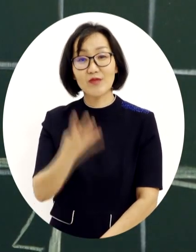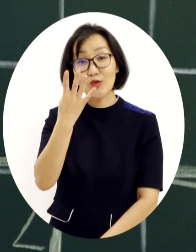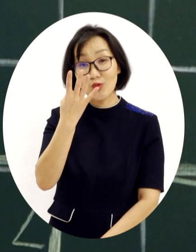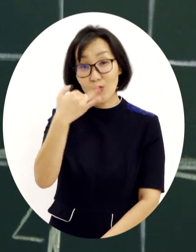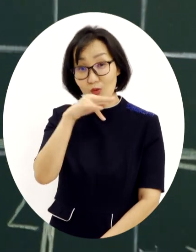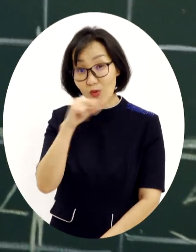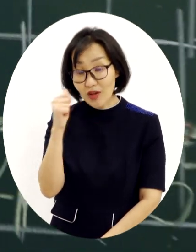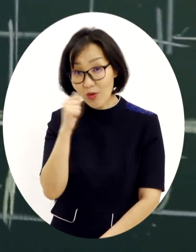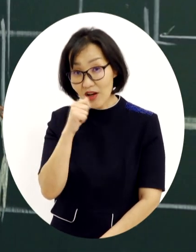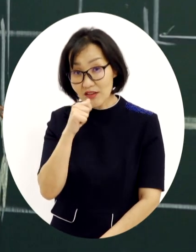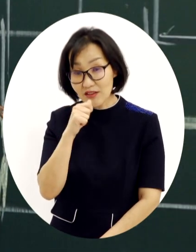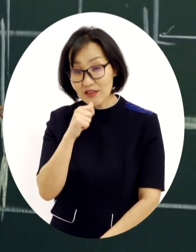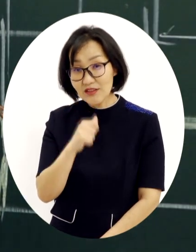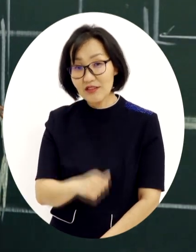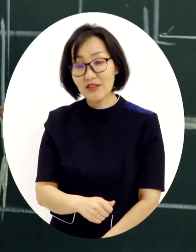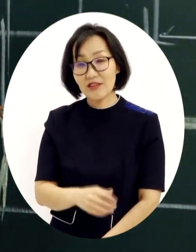Дөрөв удаа угаахад